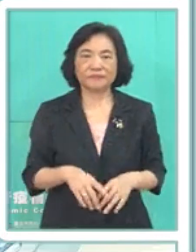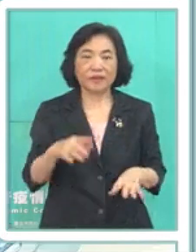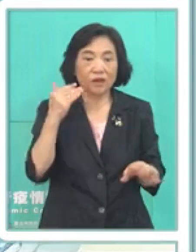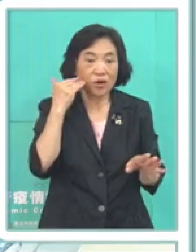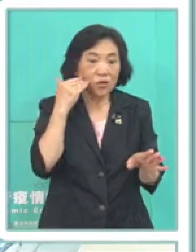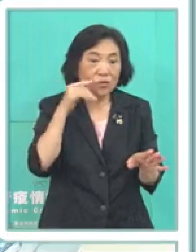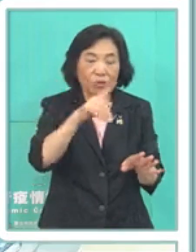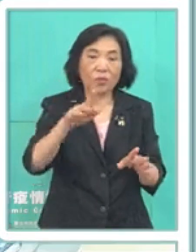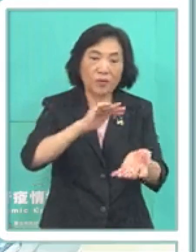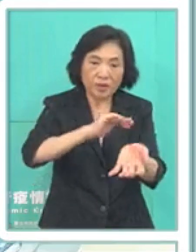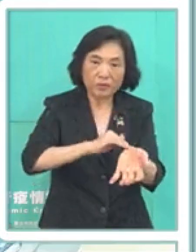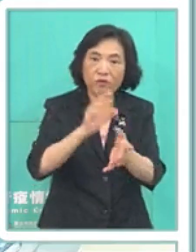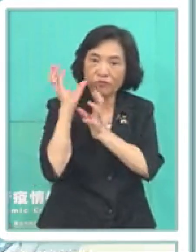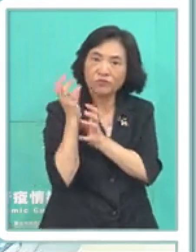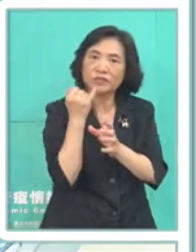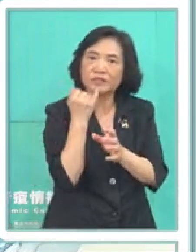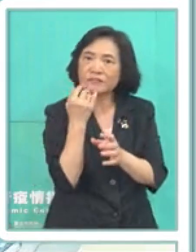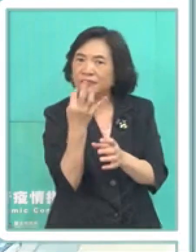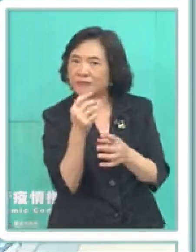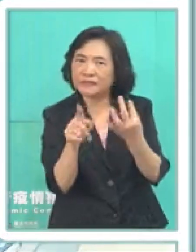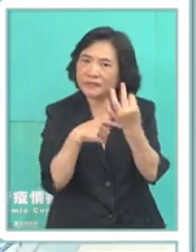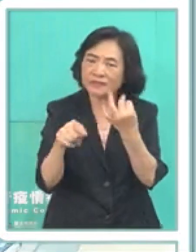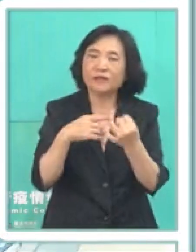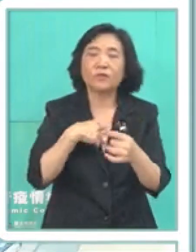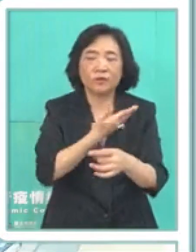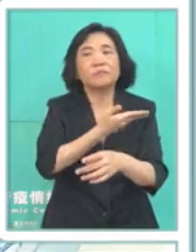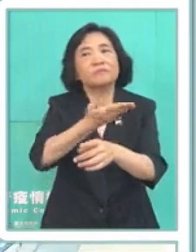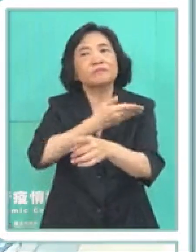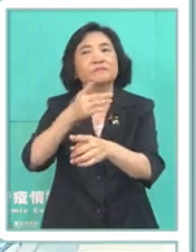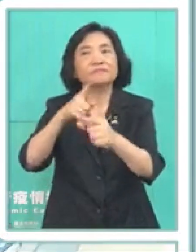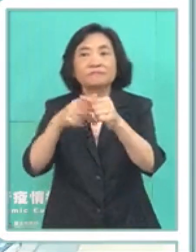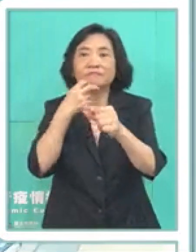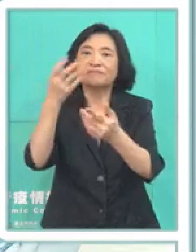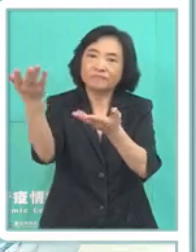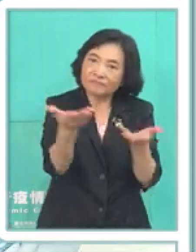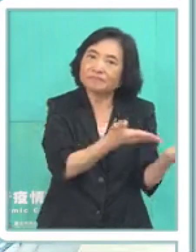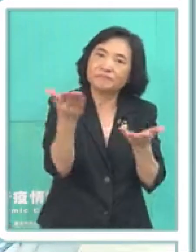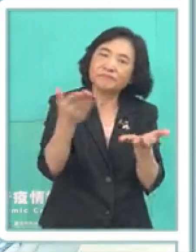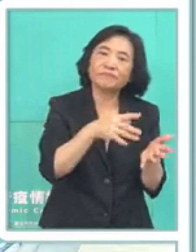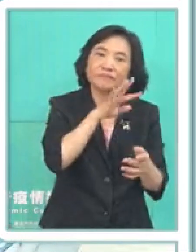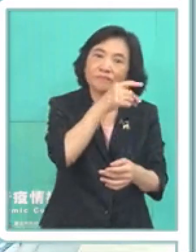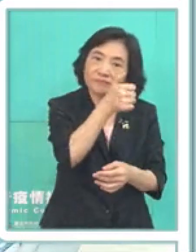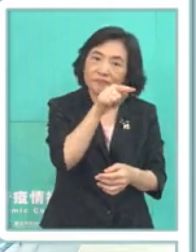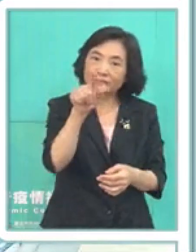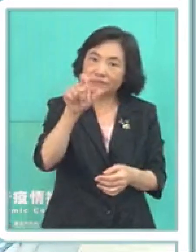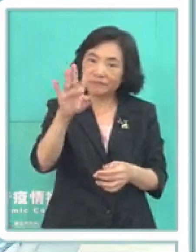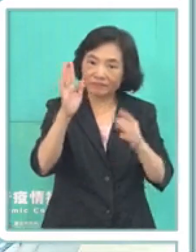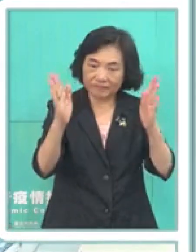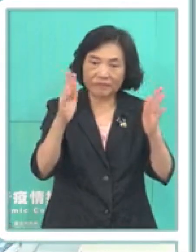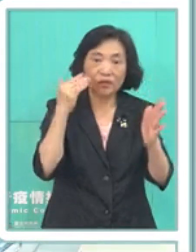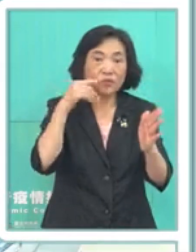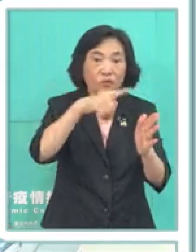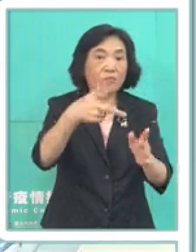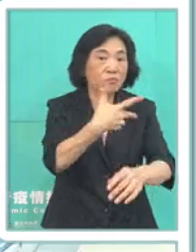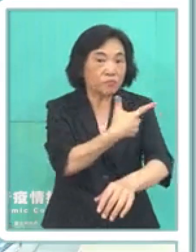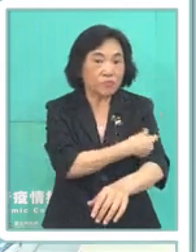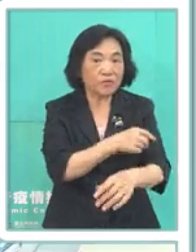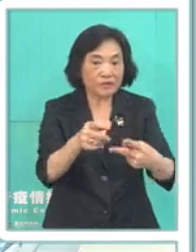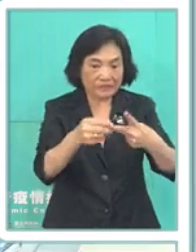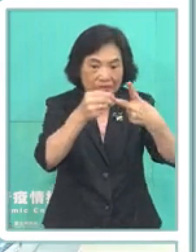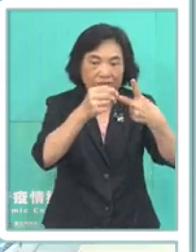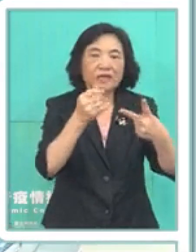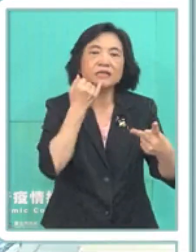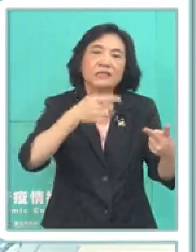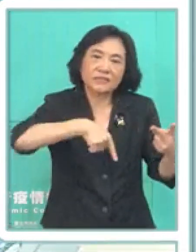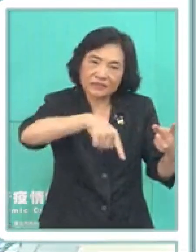开出来，让50岁到64岁的这些需要接种第二剂的朋友也能够顺利的来